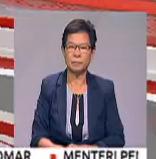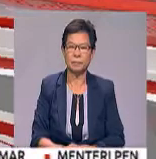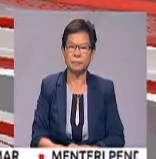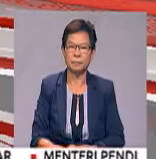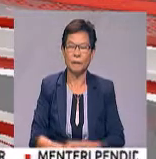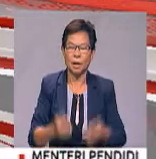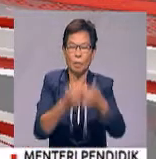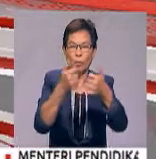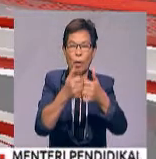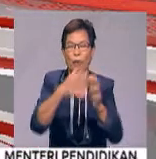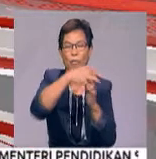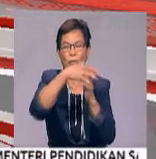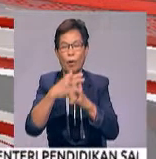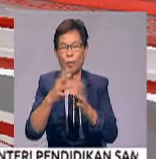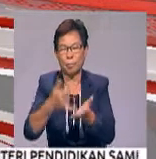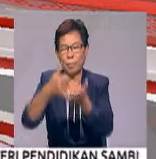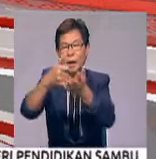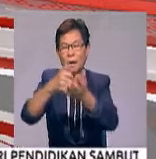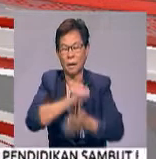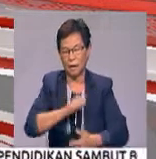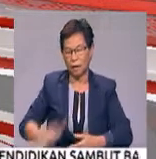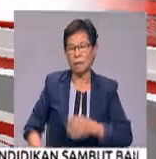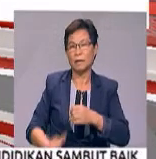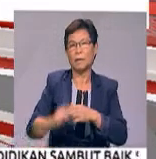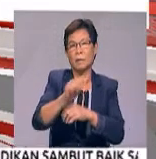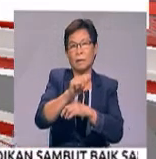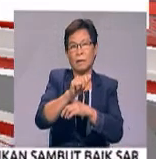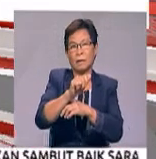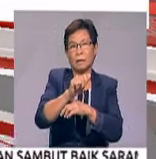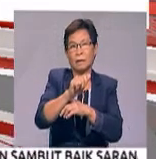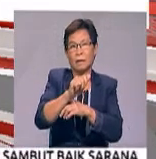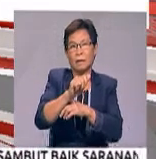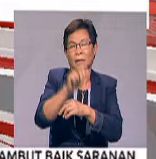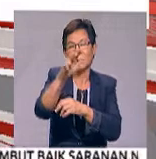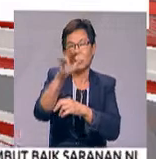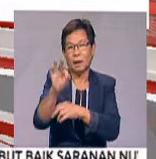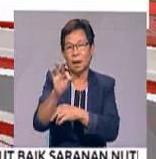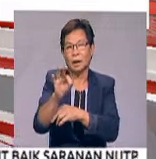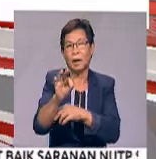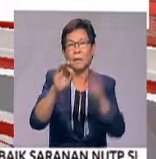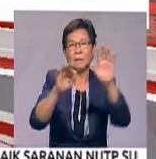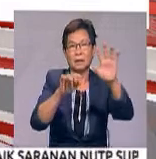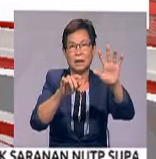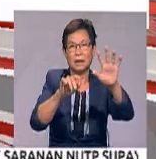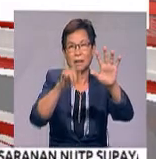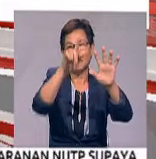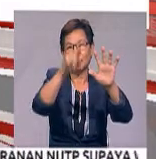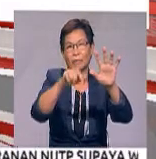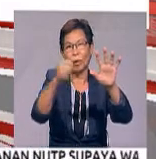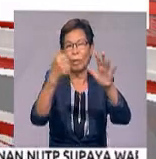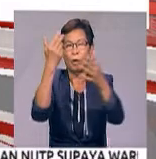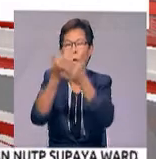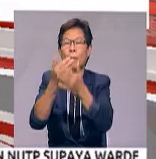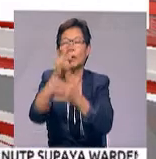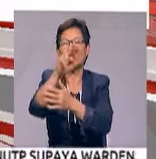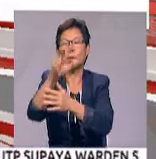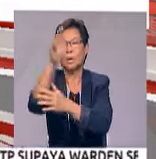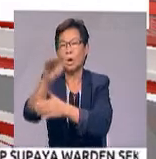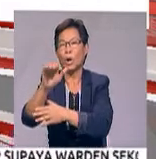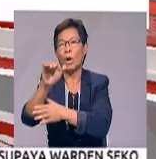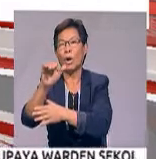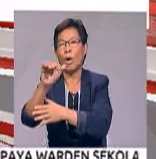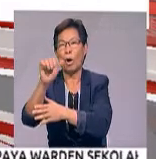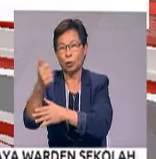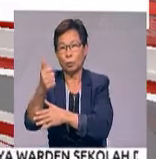kejuanan ragbi piala Agung edisi ke-39 bakal membuka tirai pada 5 Oktober sehingga 23 November depan dengan menampilkan